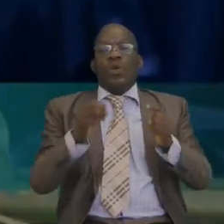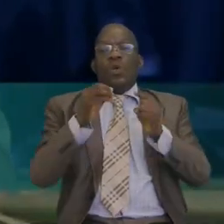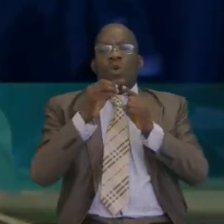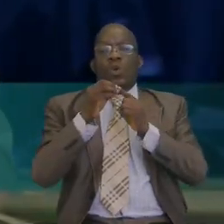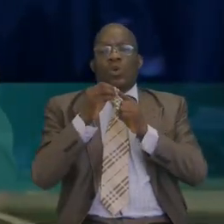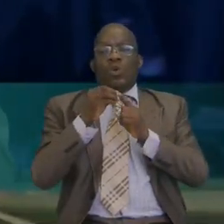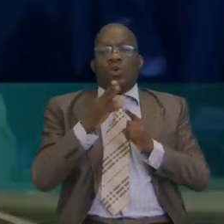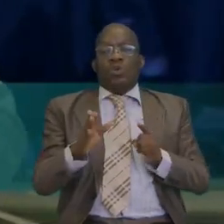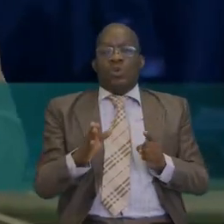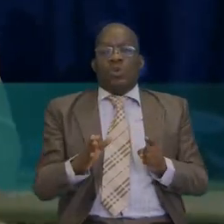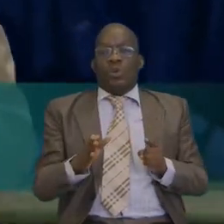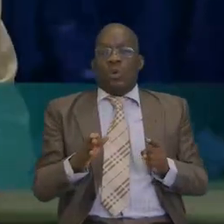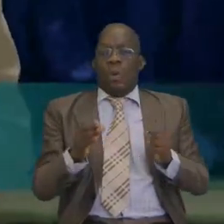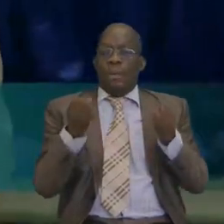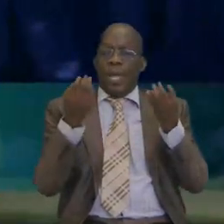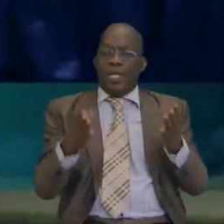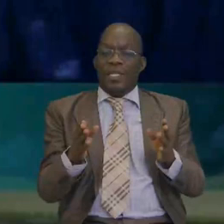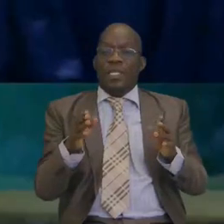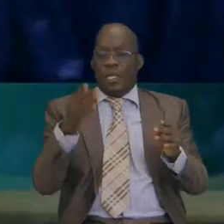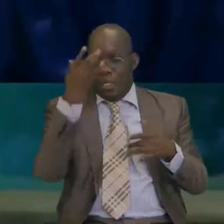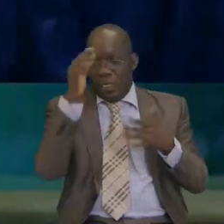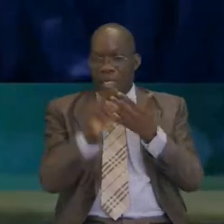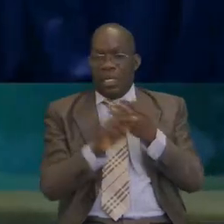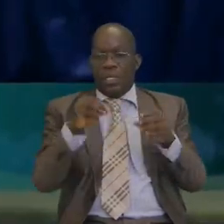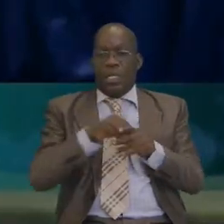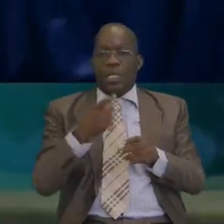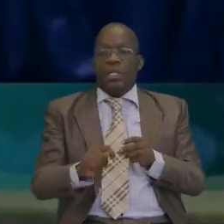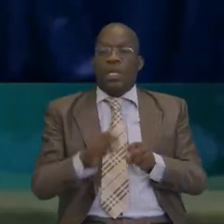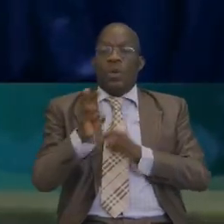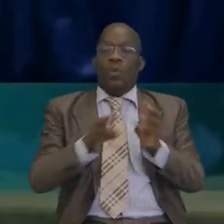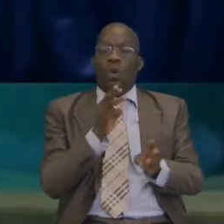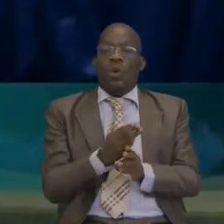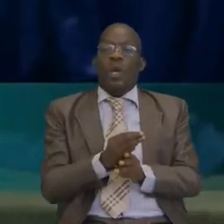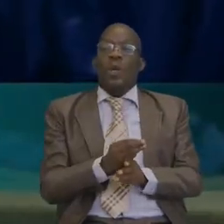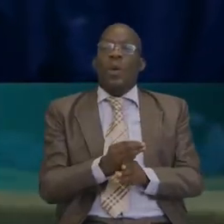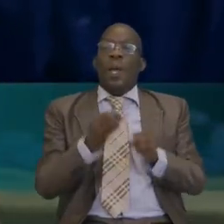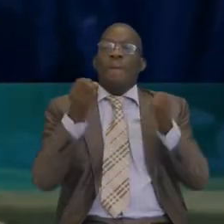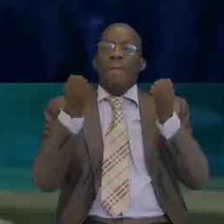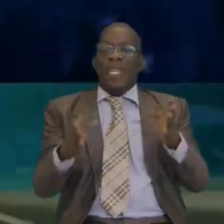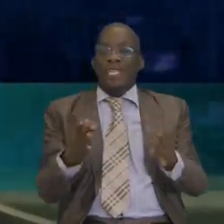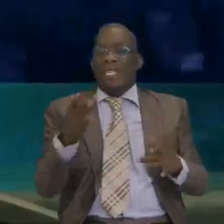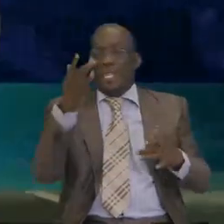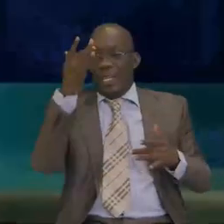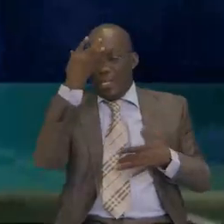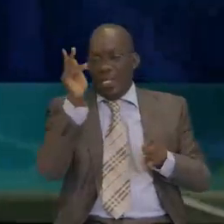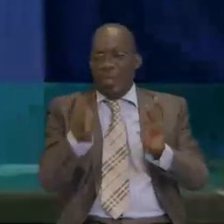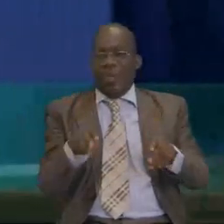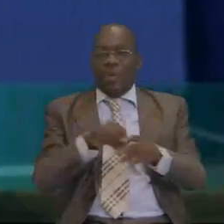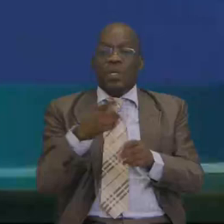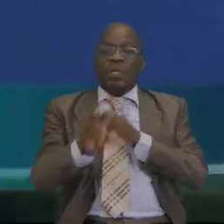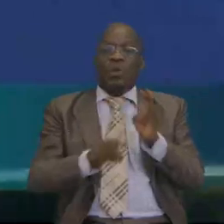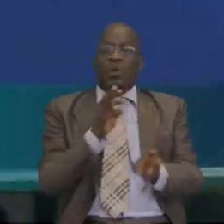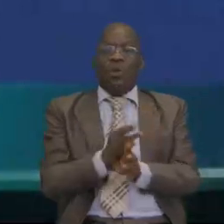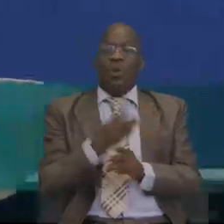pour guérir. Il y a tellement de maladies dans le monde. Il y a tellement de malades dans le monde. Et quel